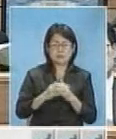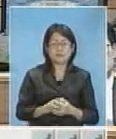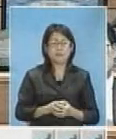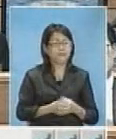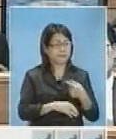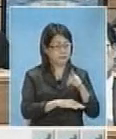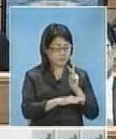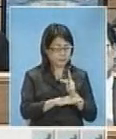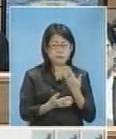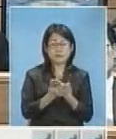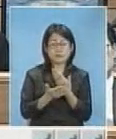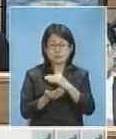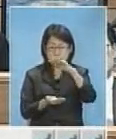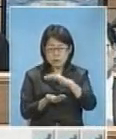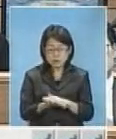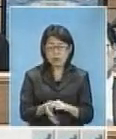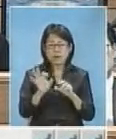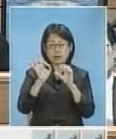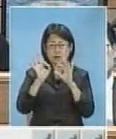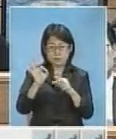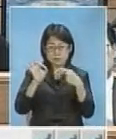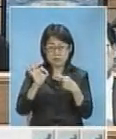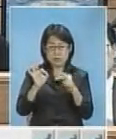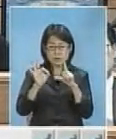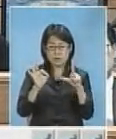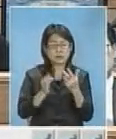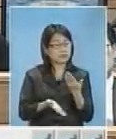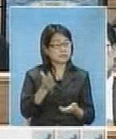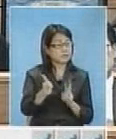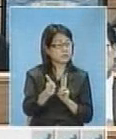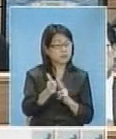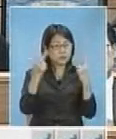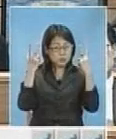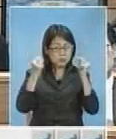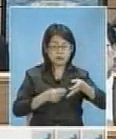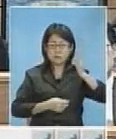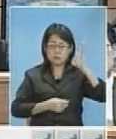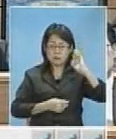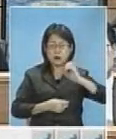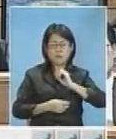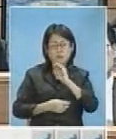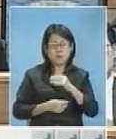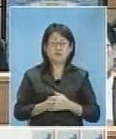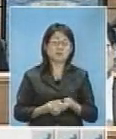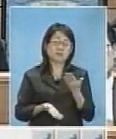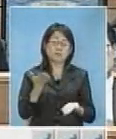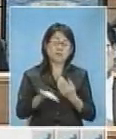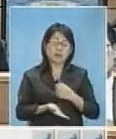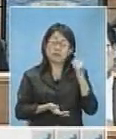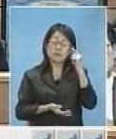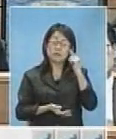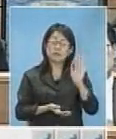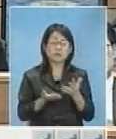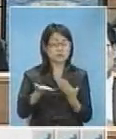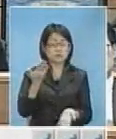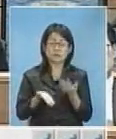90,000 ล้านบาทเนี่ยไม่ว่าท่านรองนายกจะออกมายืนยัน นั่งยันอย่